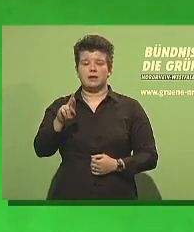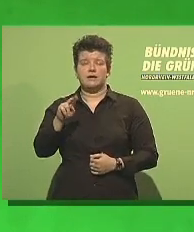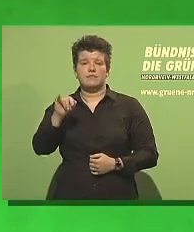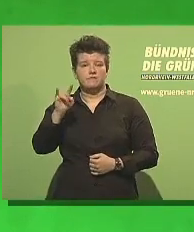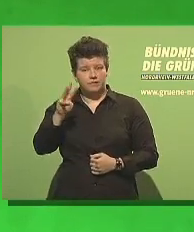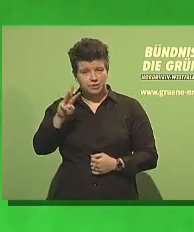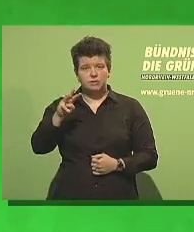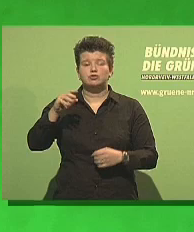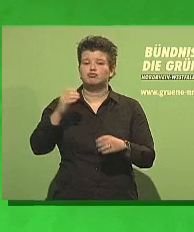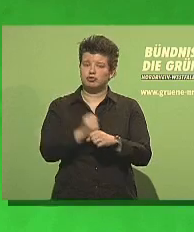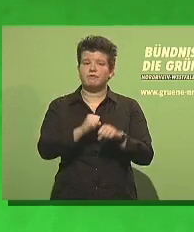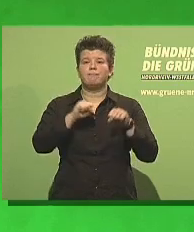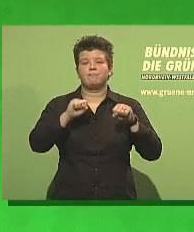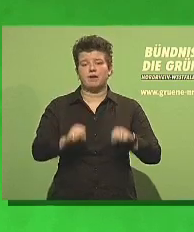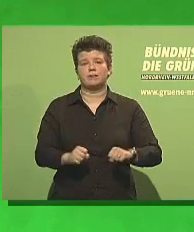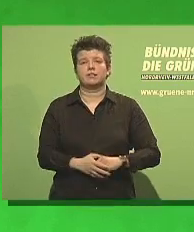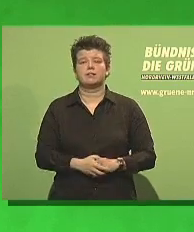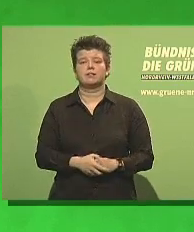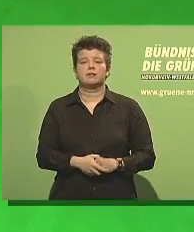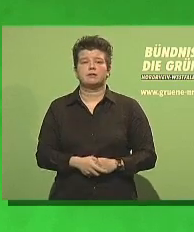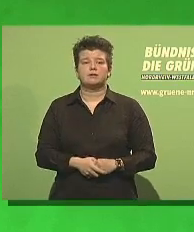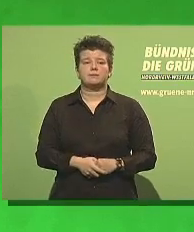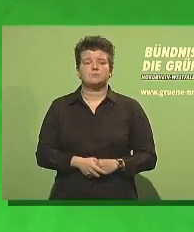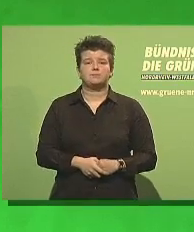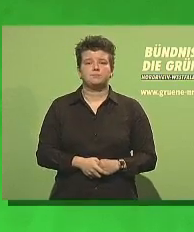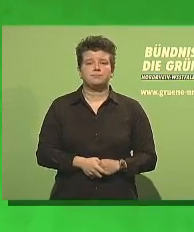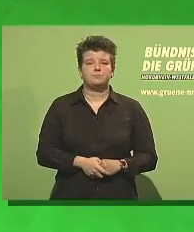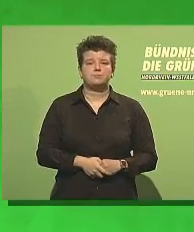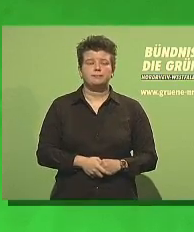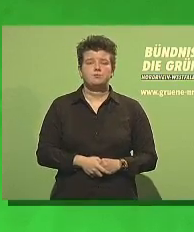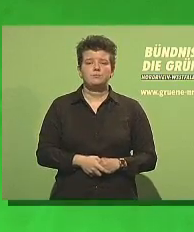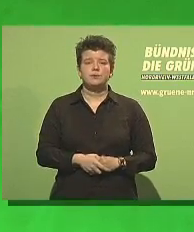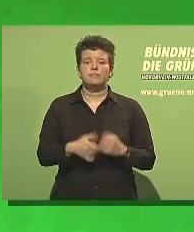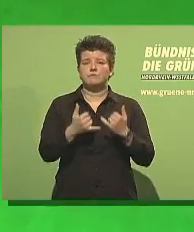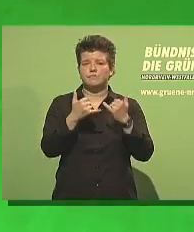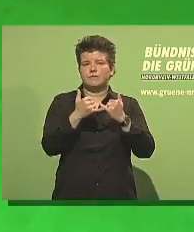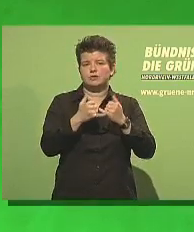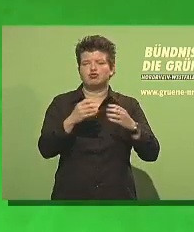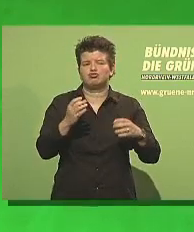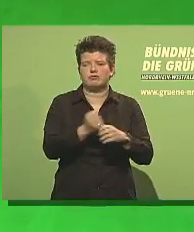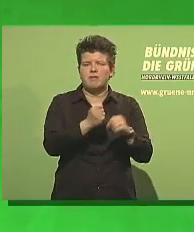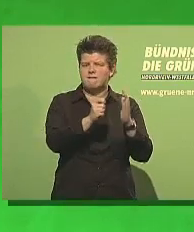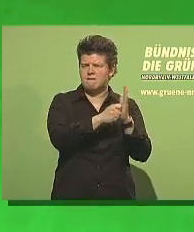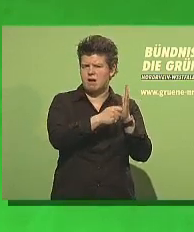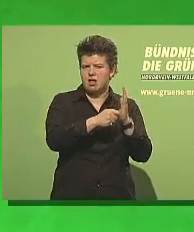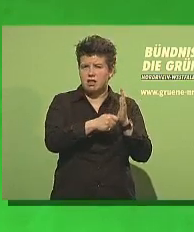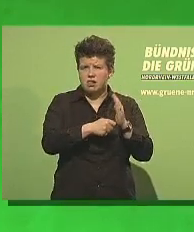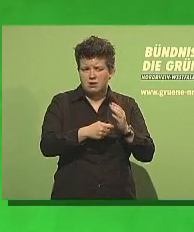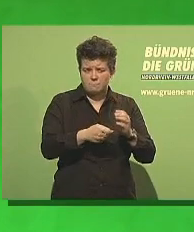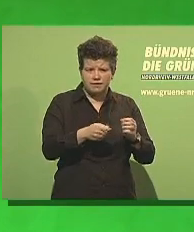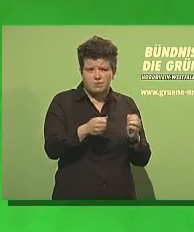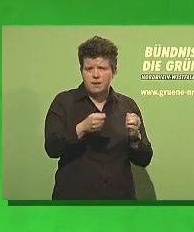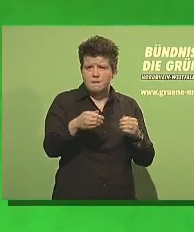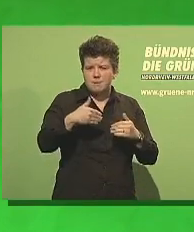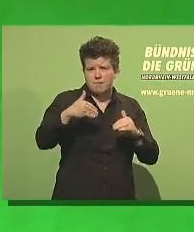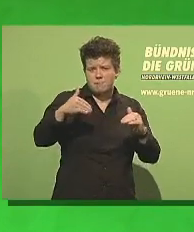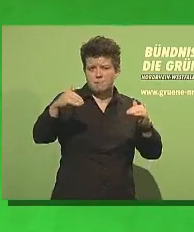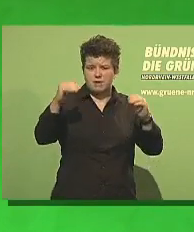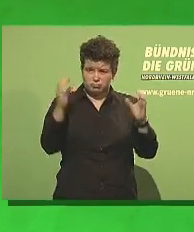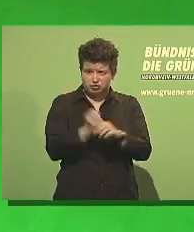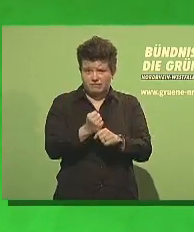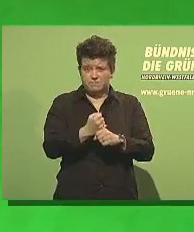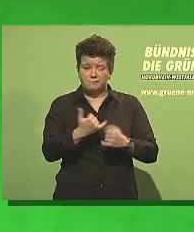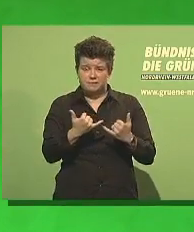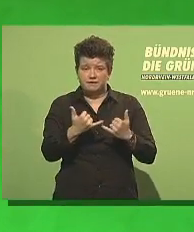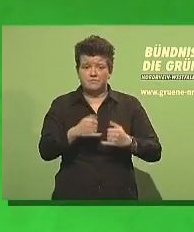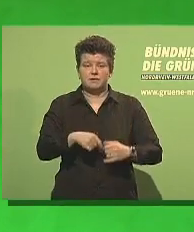zeigen, wie man die Menschen überzeugen kann und wie man bei Wahlen Stimmen gewinnt und nicht verliert. Per Steinbrück wird jetzt am